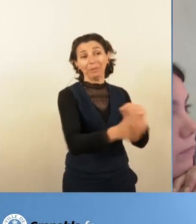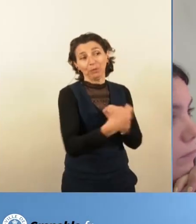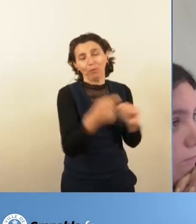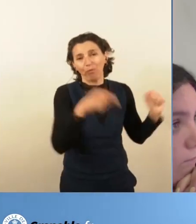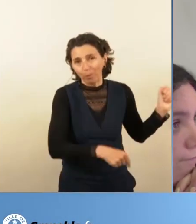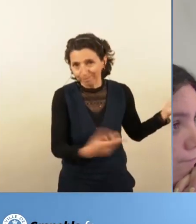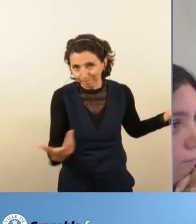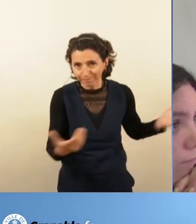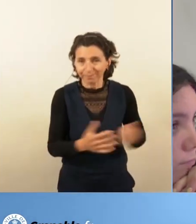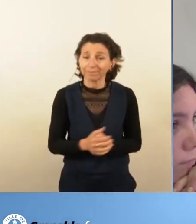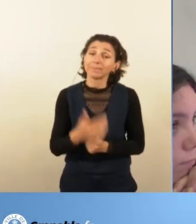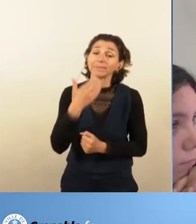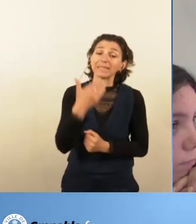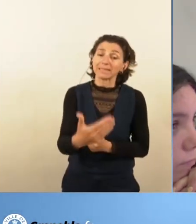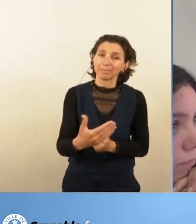merci